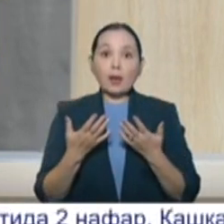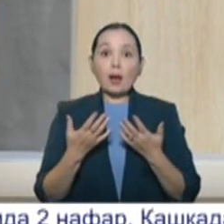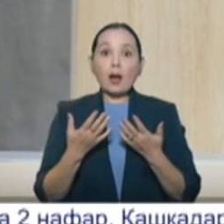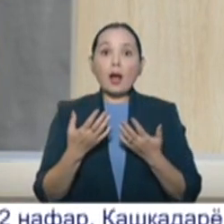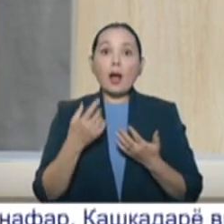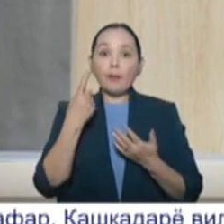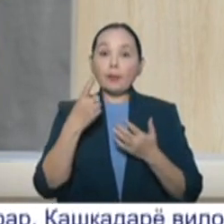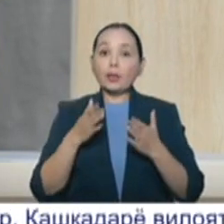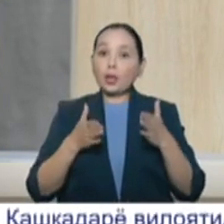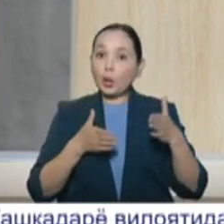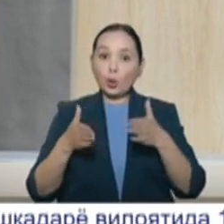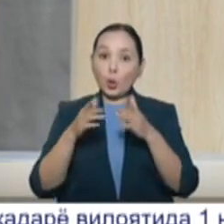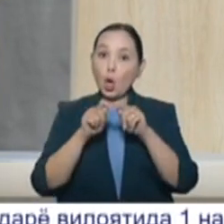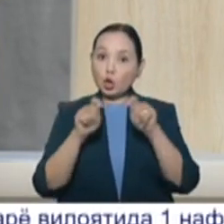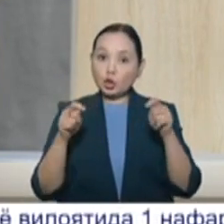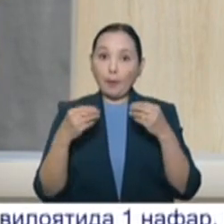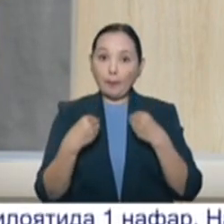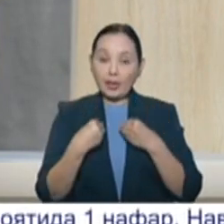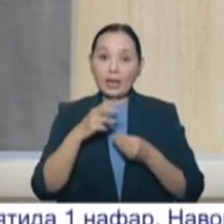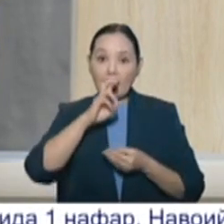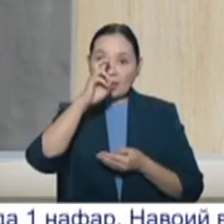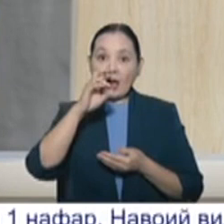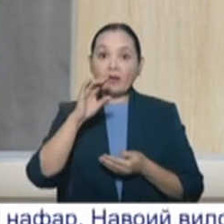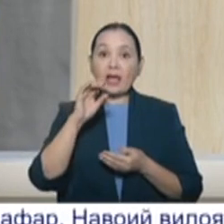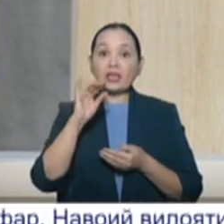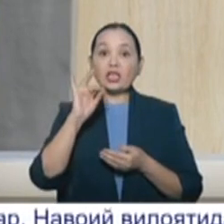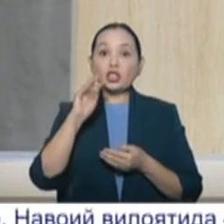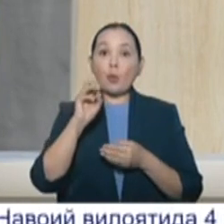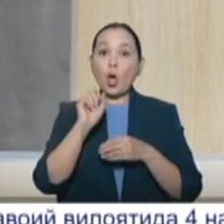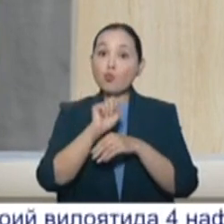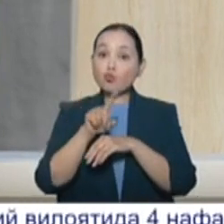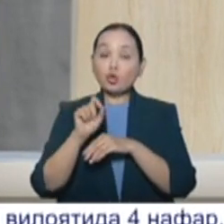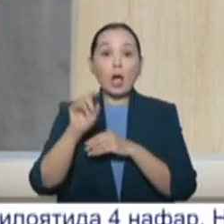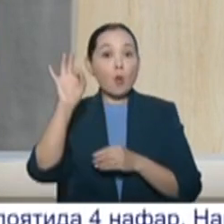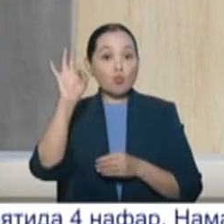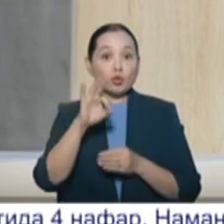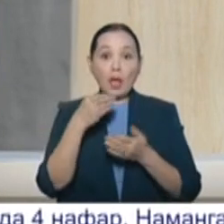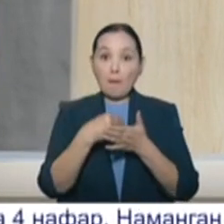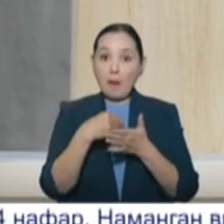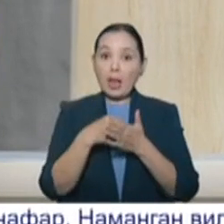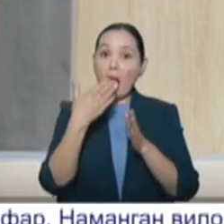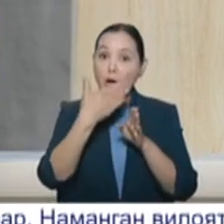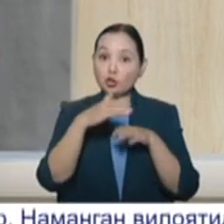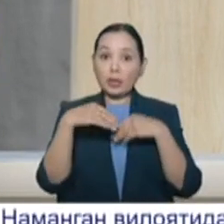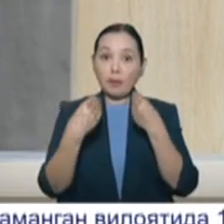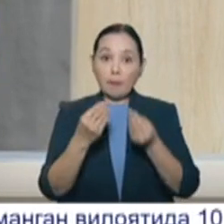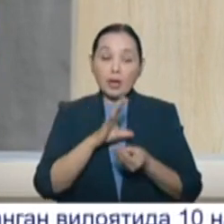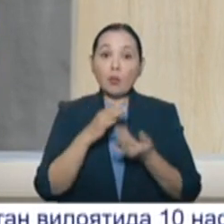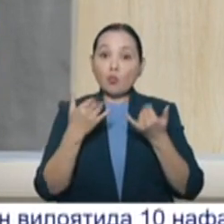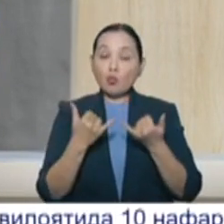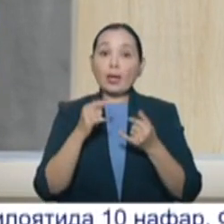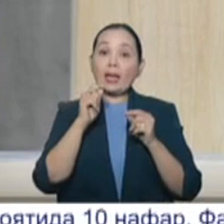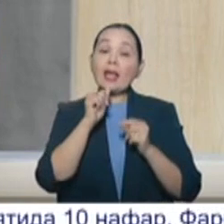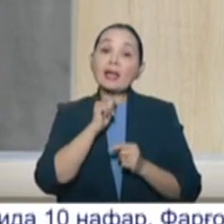Bitta yo'l ochib berdilar. Davlat ijtimoiy buyurtmalari deganda birdan mablag'lar ajratib berilgan. Bugungi nimaga